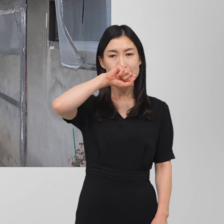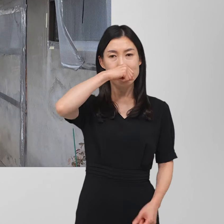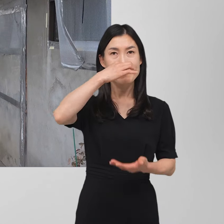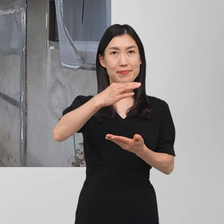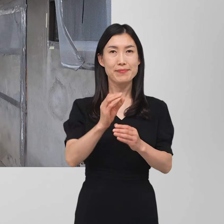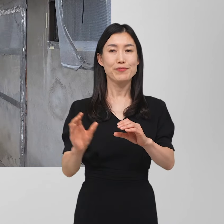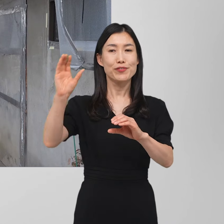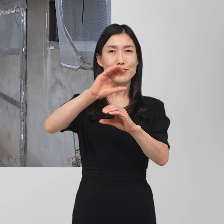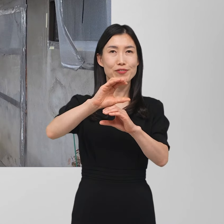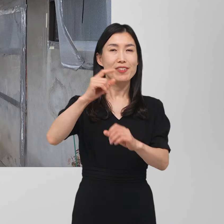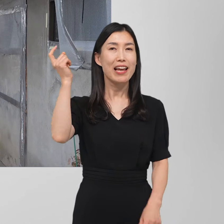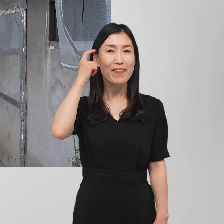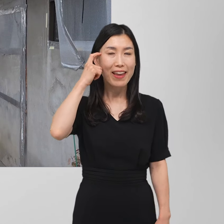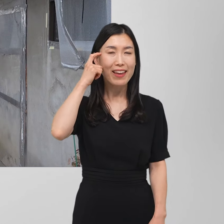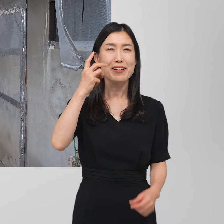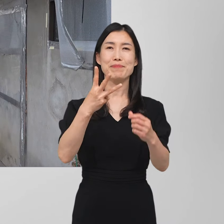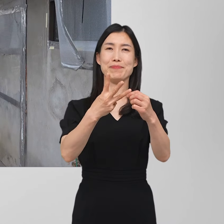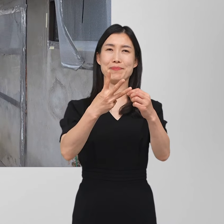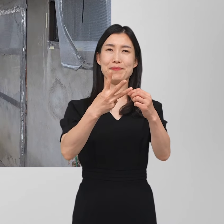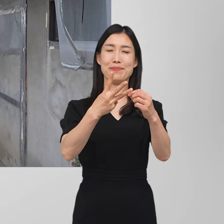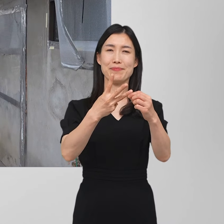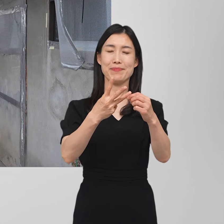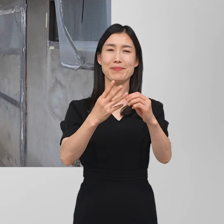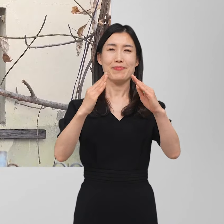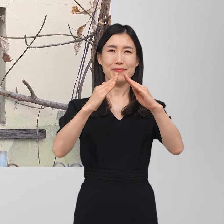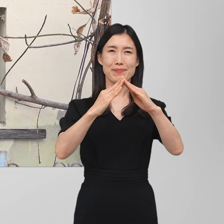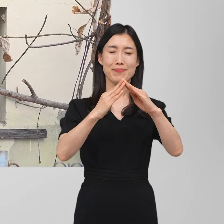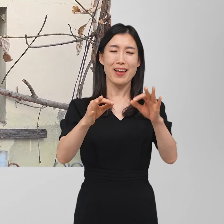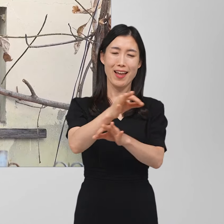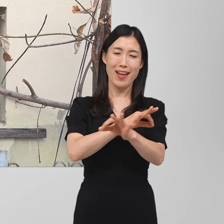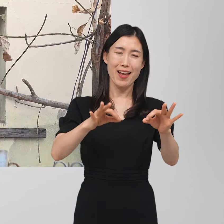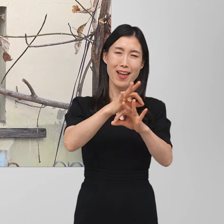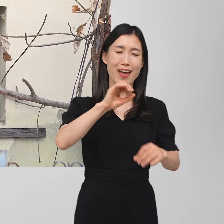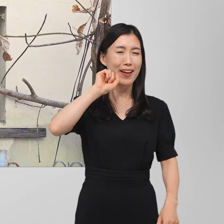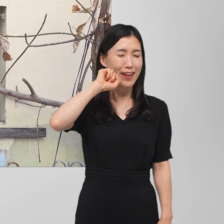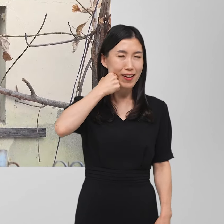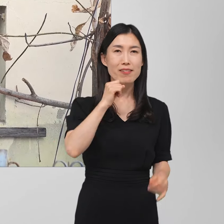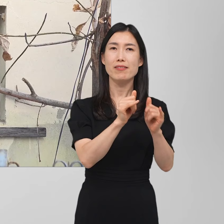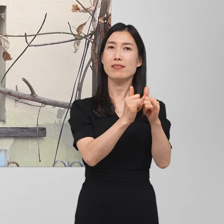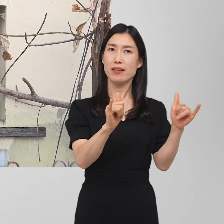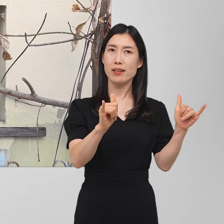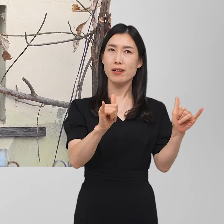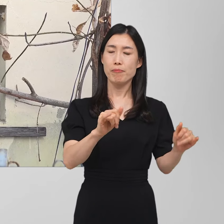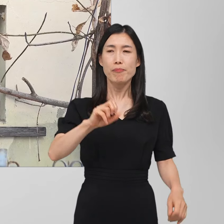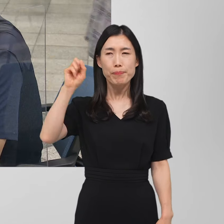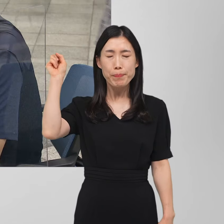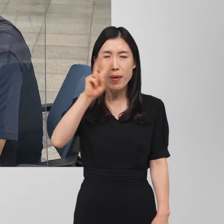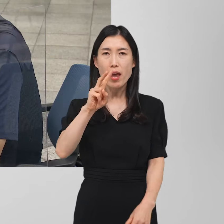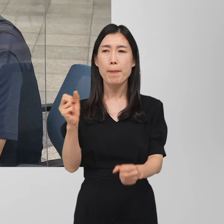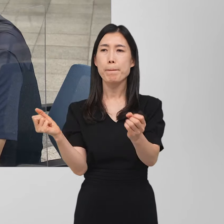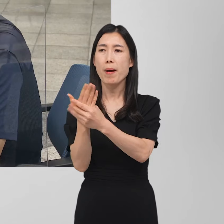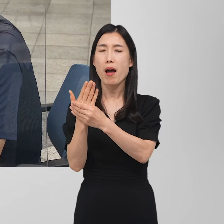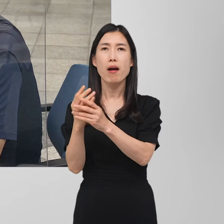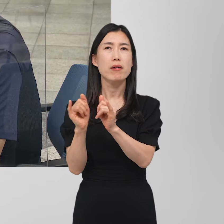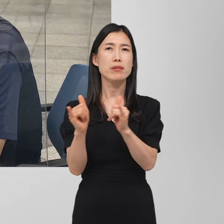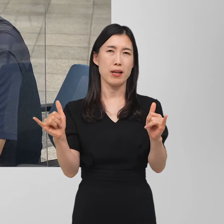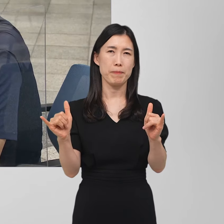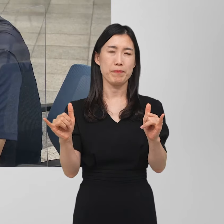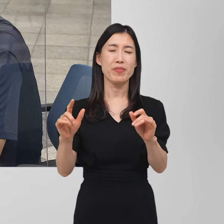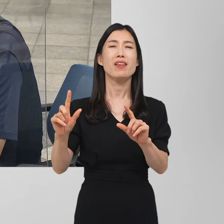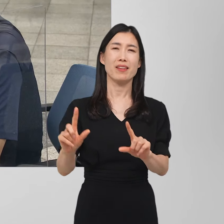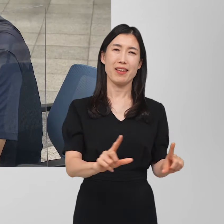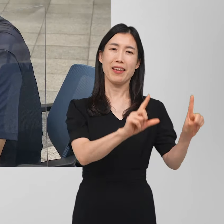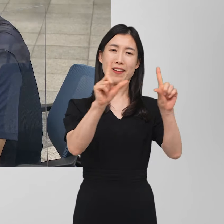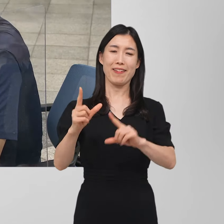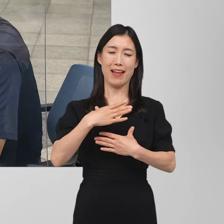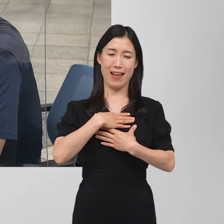취약계층 긴급생활안정지원이라는 사업이 있어서 여러 가지 긴급생활지원금이나 금융지원, 에너지 바우처